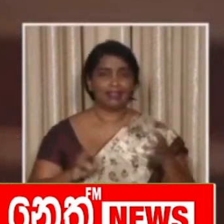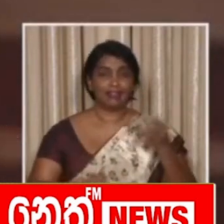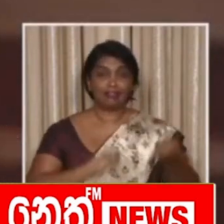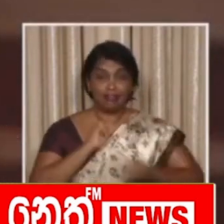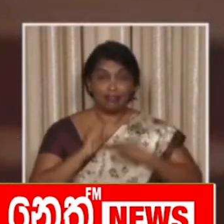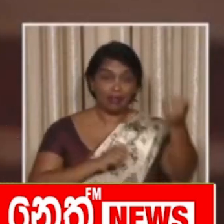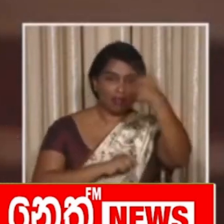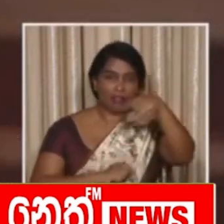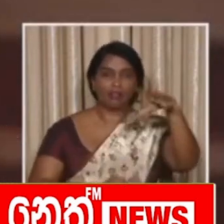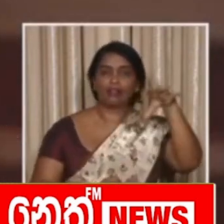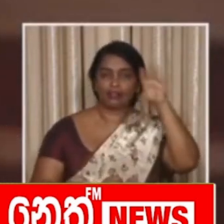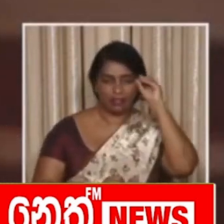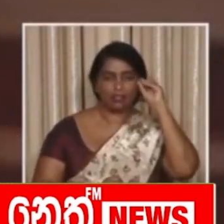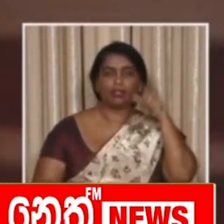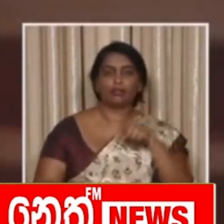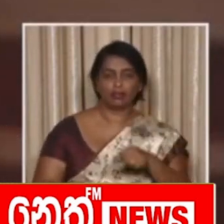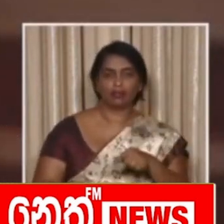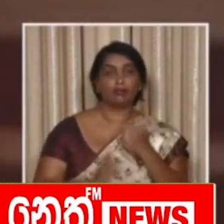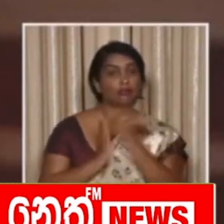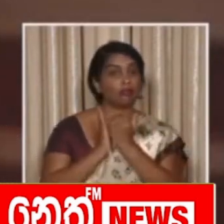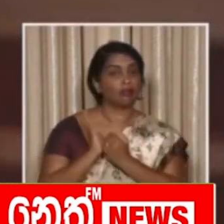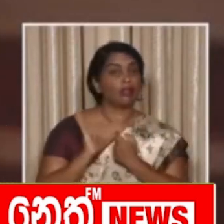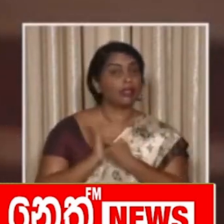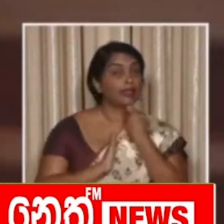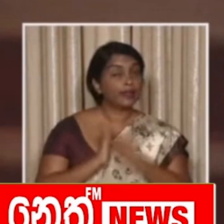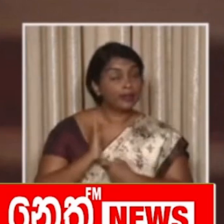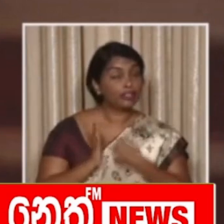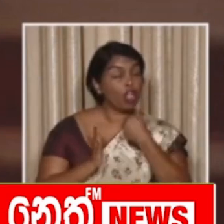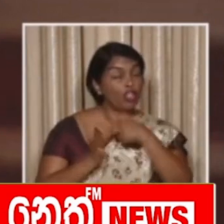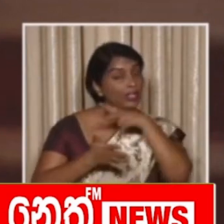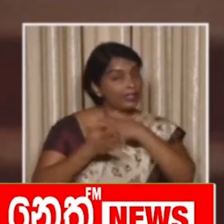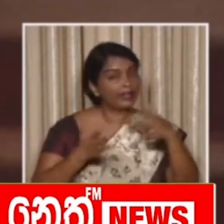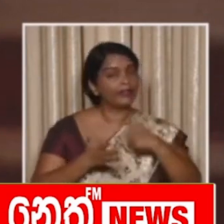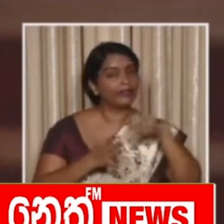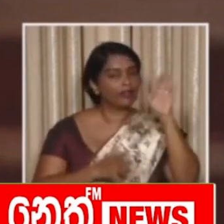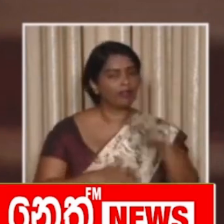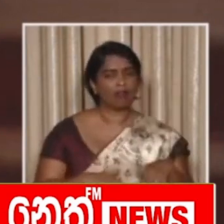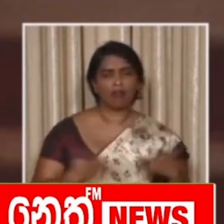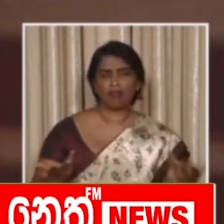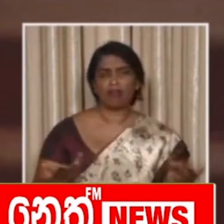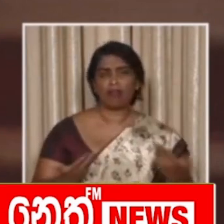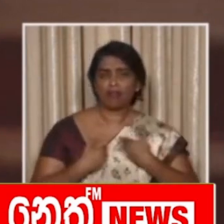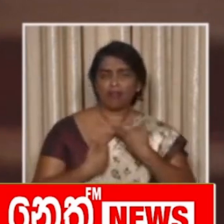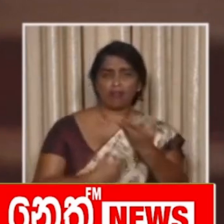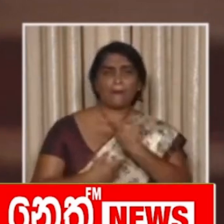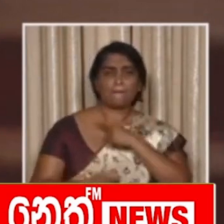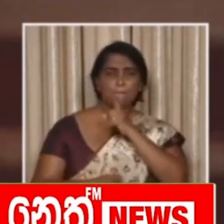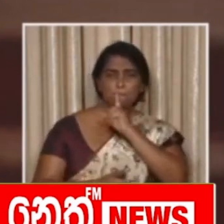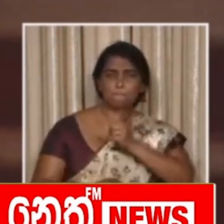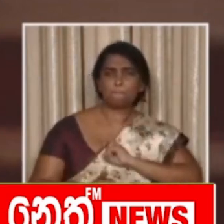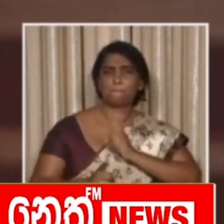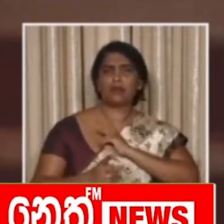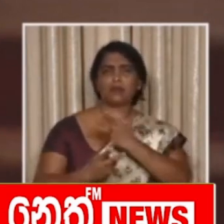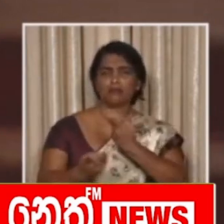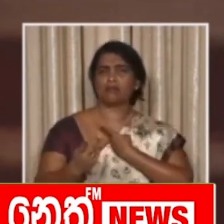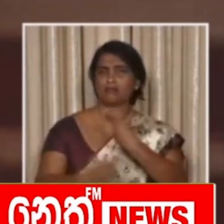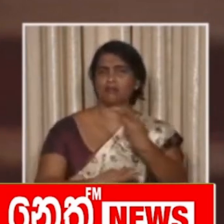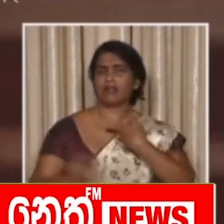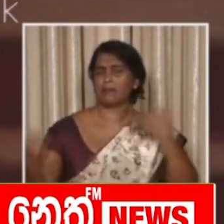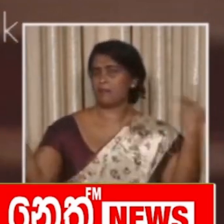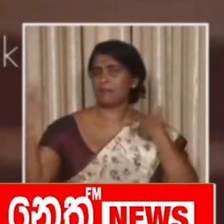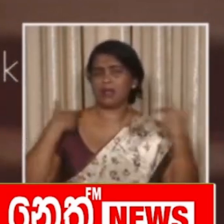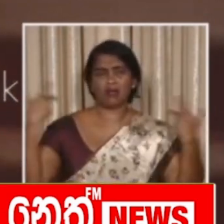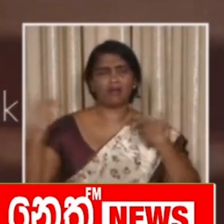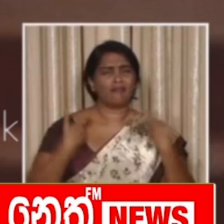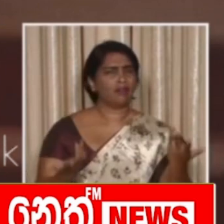අය දැනගන්න ඕනේ මේක ස්ථාවර නියෝග හොතට කියවලා එන්න නැත්නම් මෙතුමයි මමයි බැනුම් අහනවා පක්ෂ දෙකෙන්ම මන්ත්‍රීවරුන්ගේ